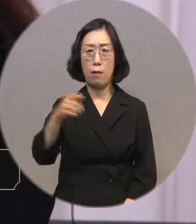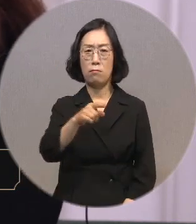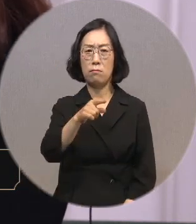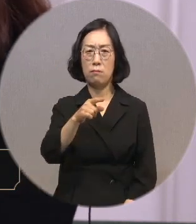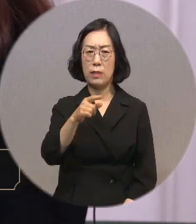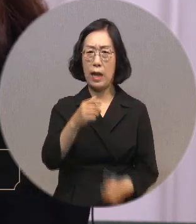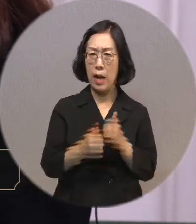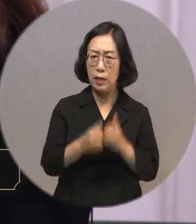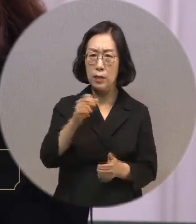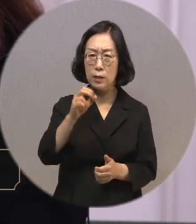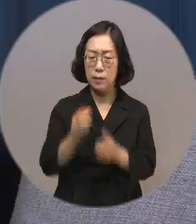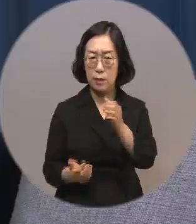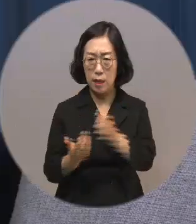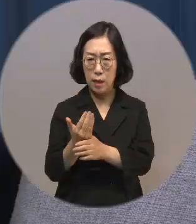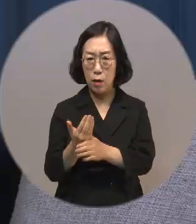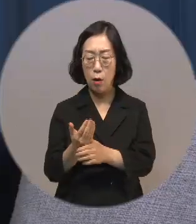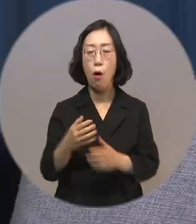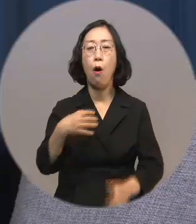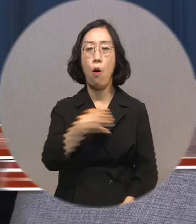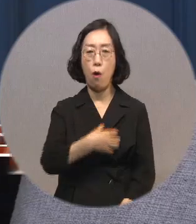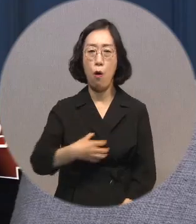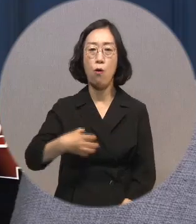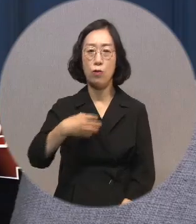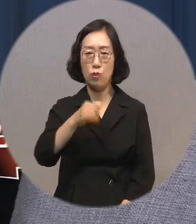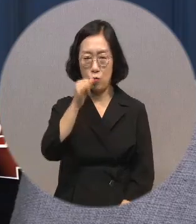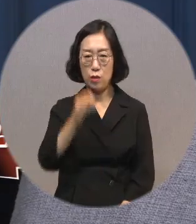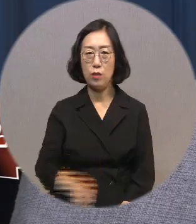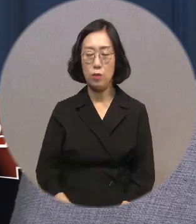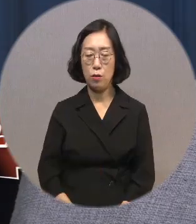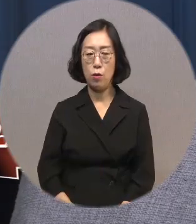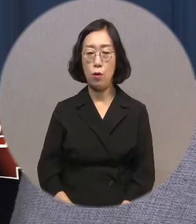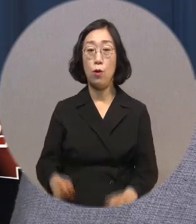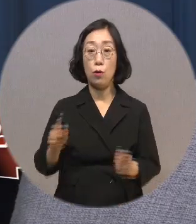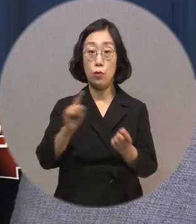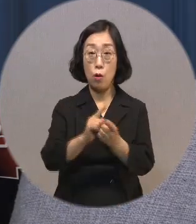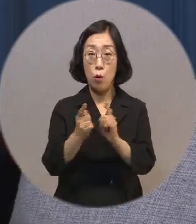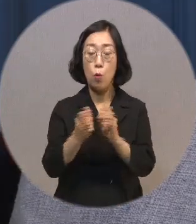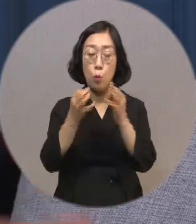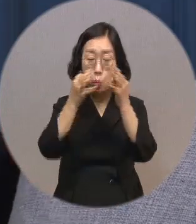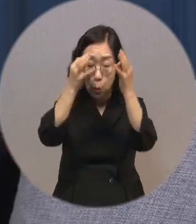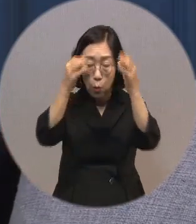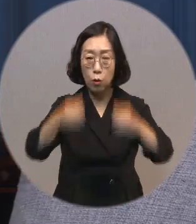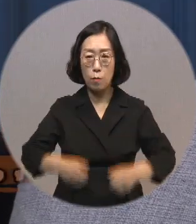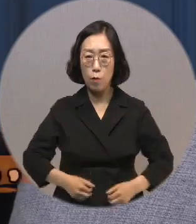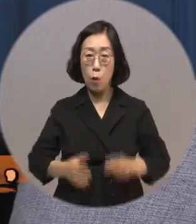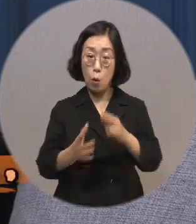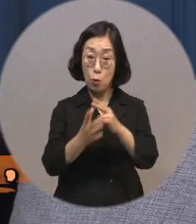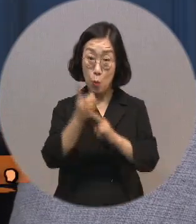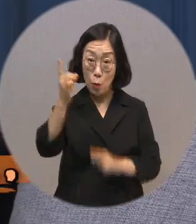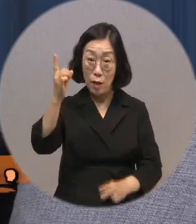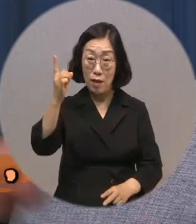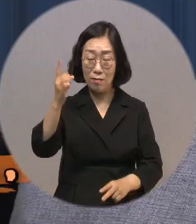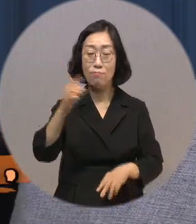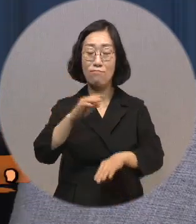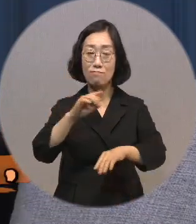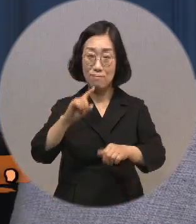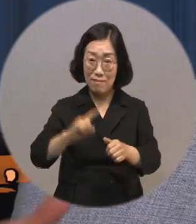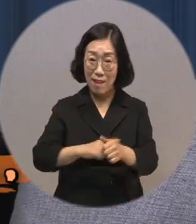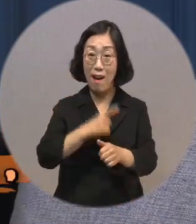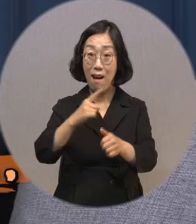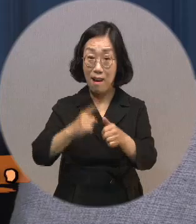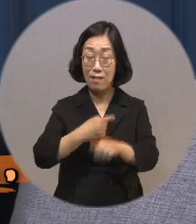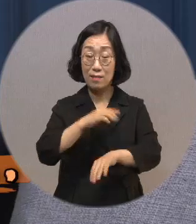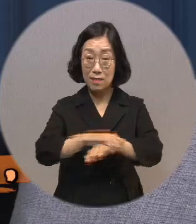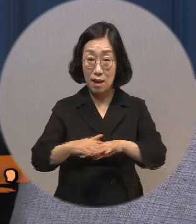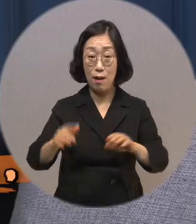그런 걱정이 들 것 맞습니다. 같거든요. 그래서 서로 노력이 필요합니다. 이게 통일이 그냥 자연스럽게 이렇게 있으면 사람들이